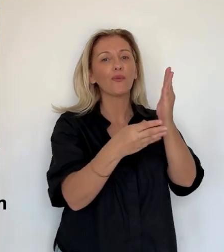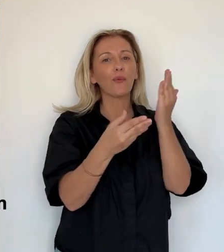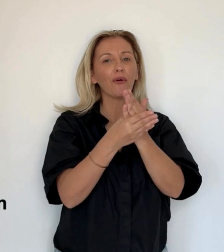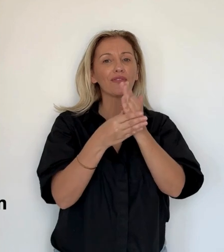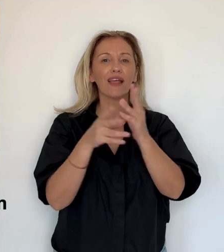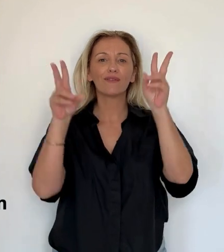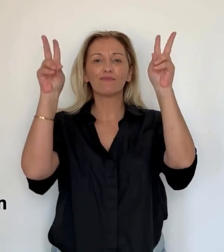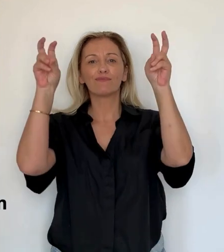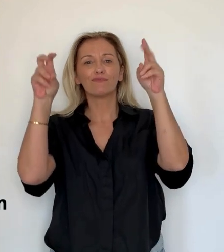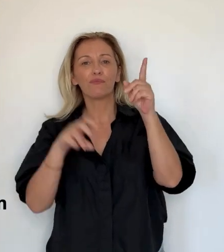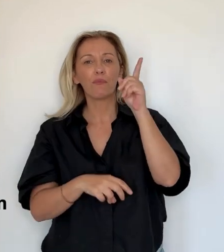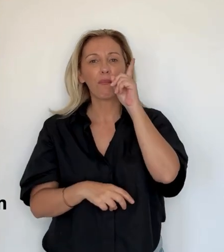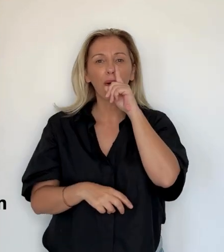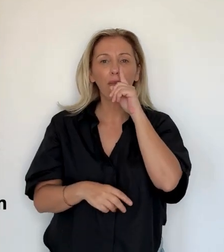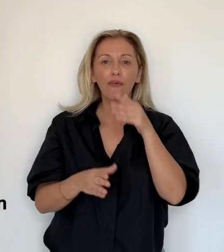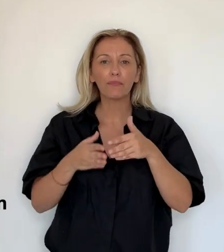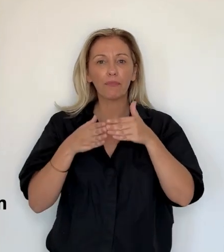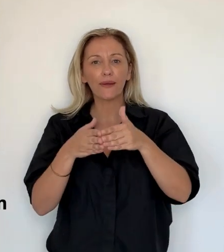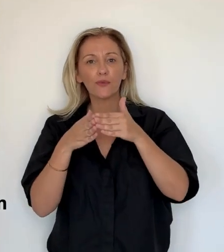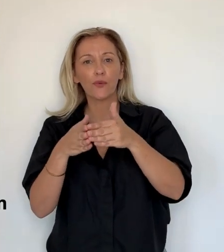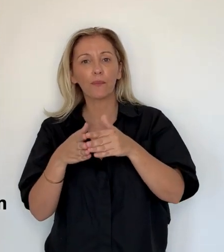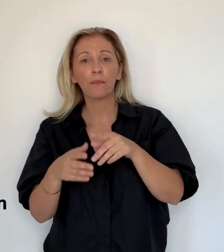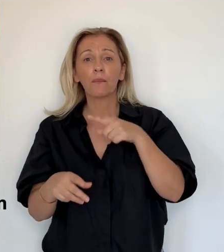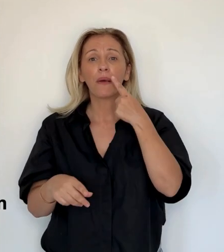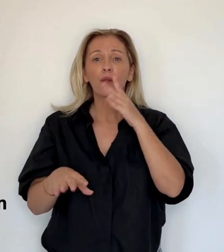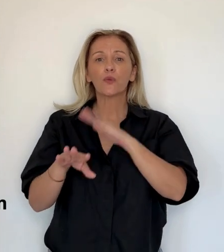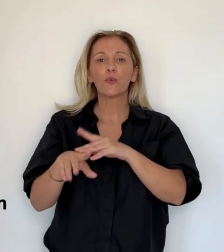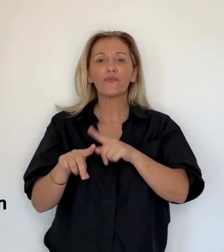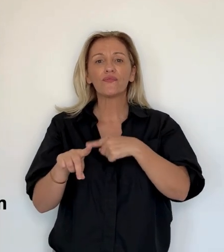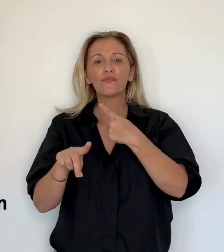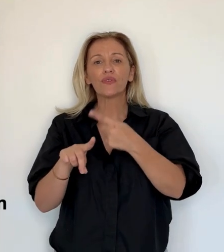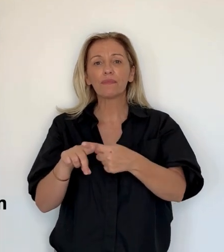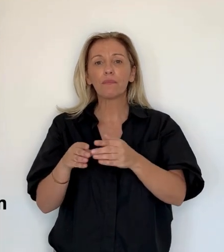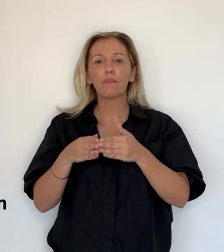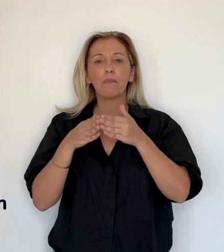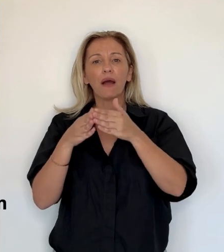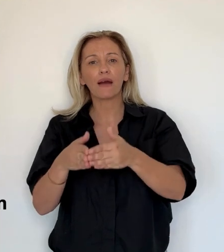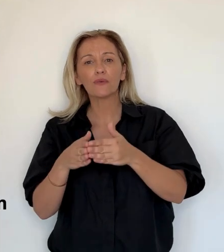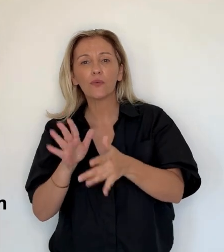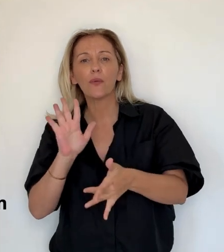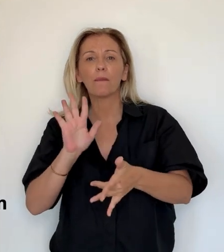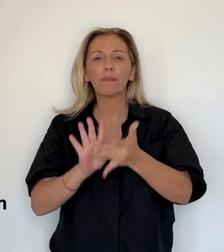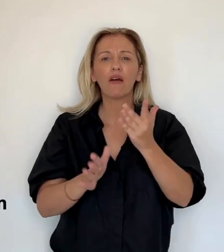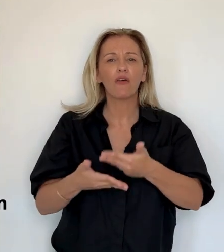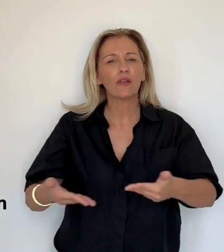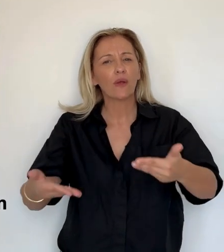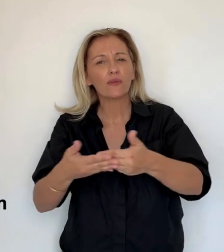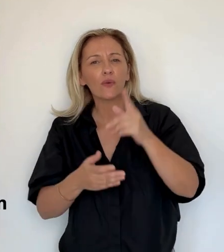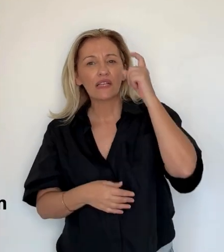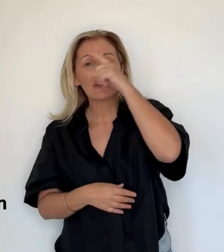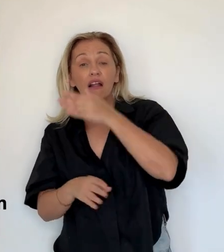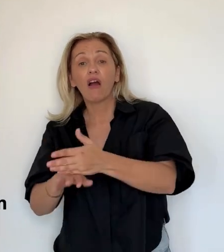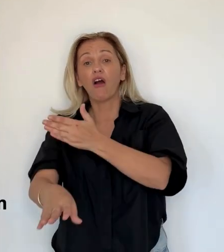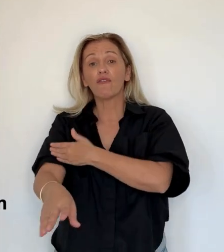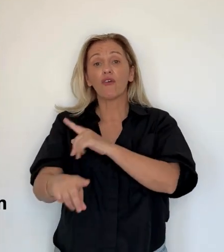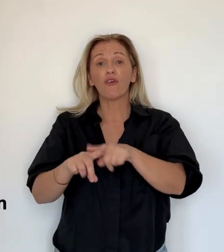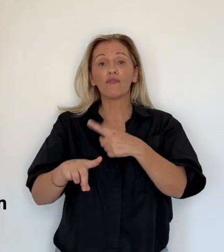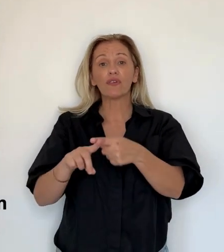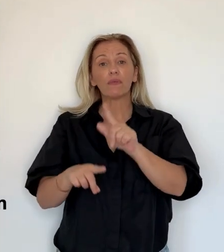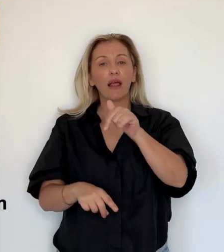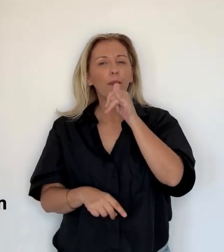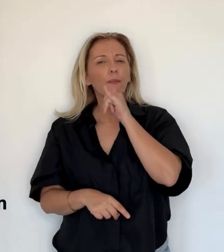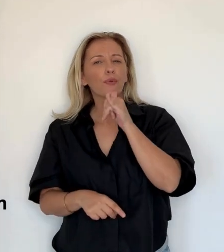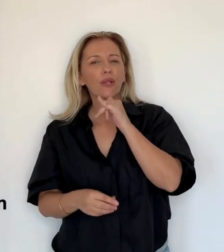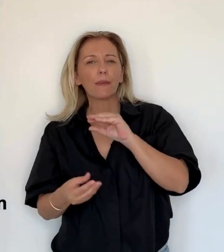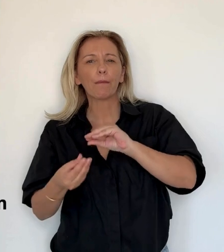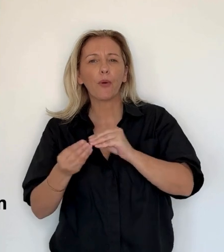Mothership tourné à bord d'un navire qui permet de venir en aide aux migrants. Avant cette projection, de légers incidents se sont produits, mais pas de quoi contrarier la diffusion